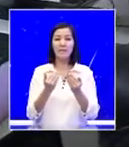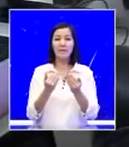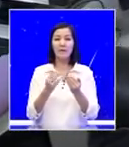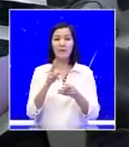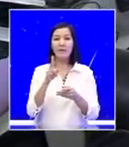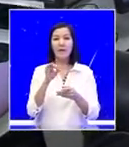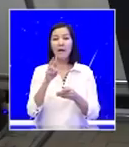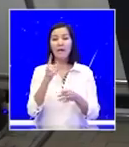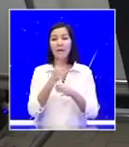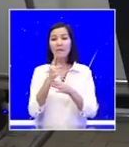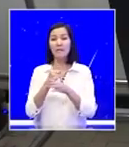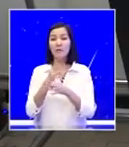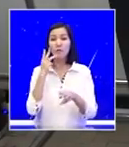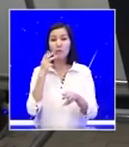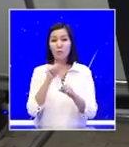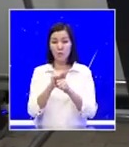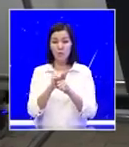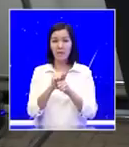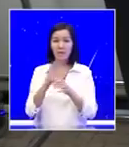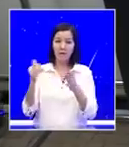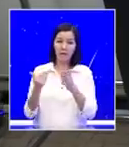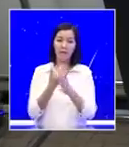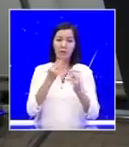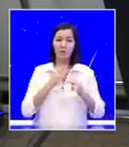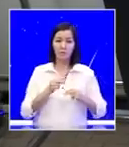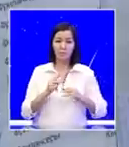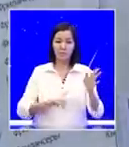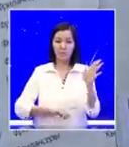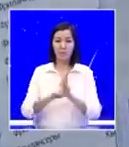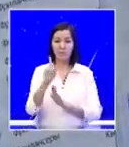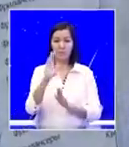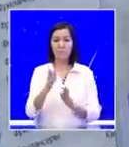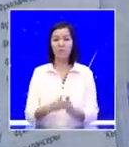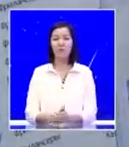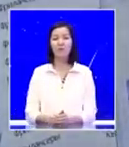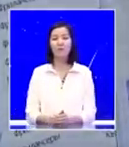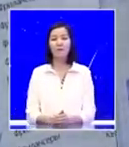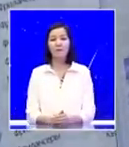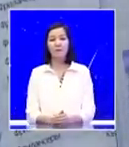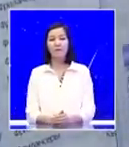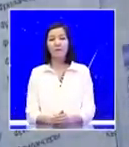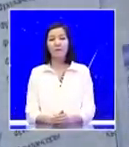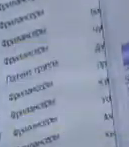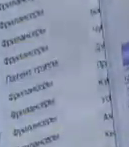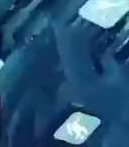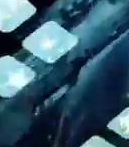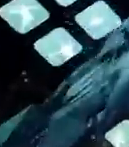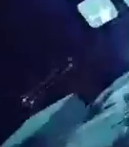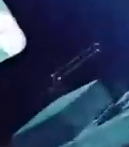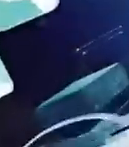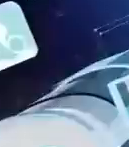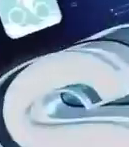келгеннен кейін қайта жұмыстарын жалғастыра беретін көрінеді. Рахат Рахымжанов, Надир Хамзин, Жетісу арнасы, Талдықорған.